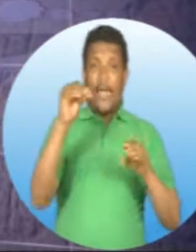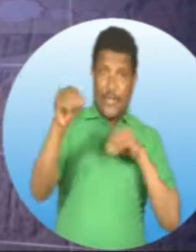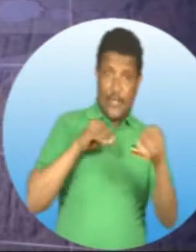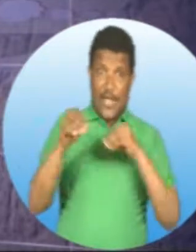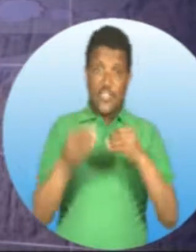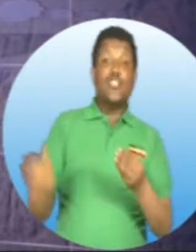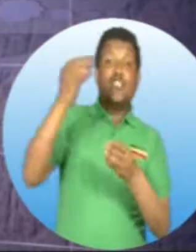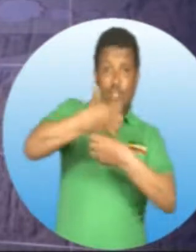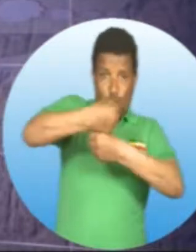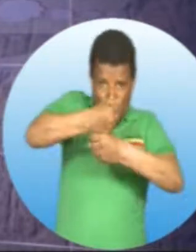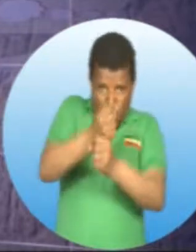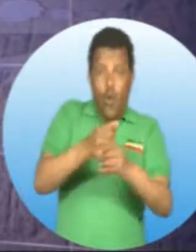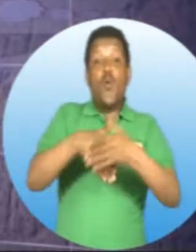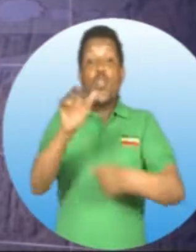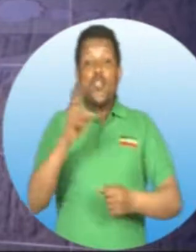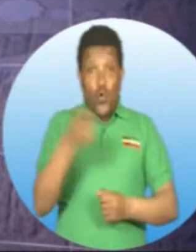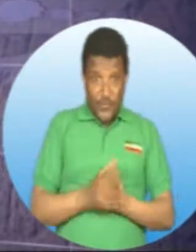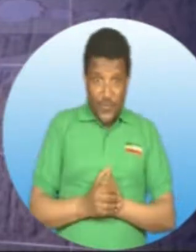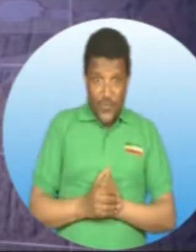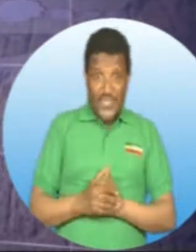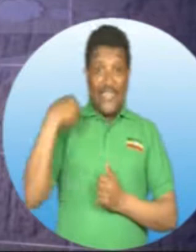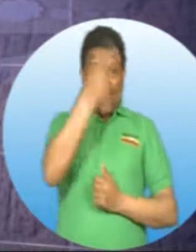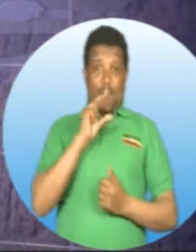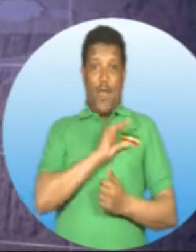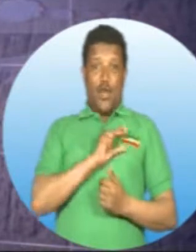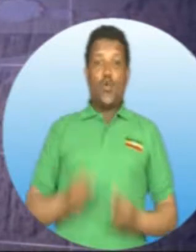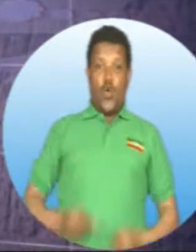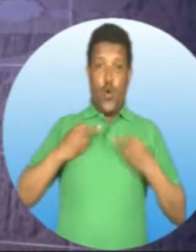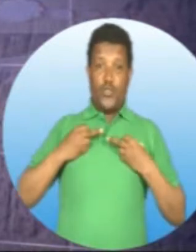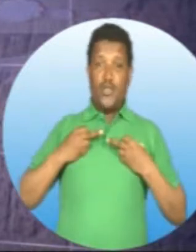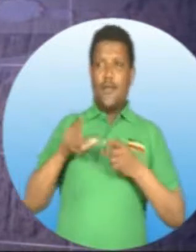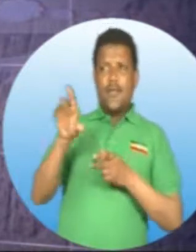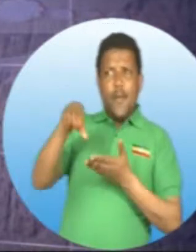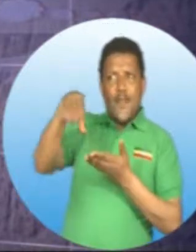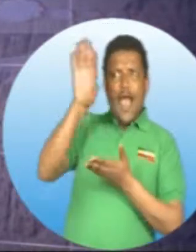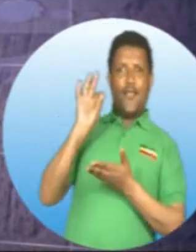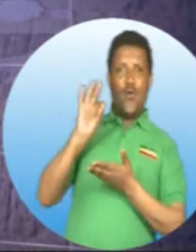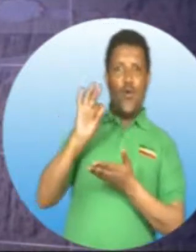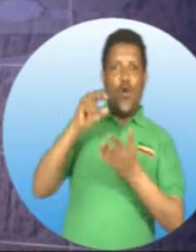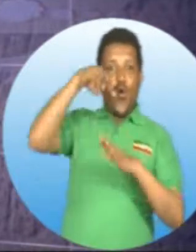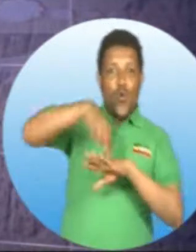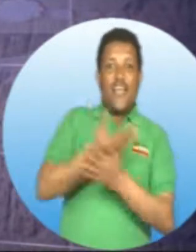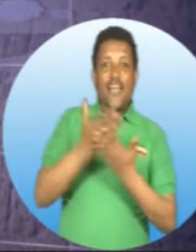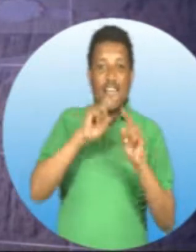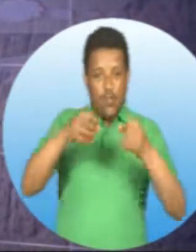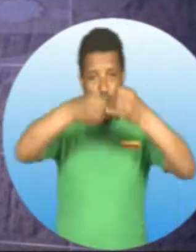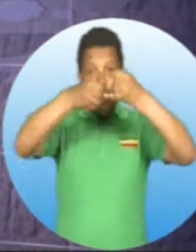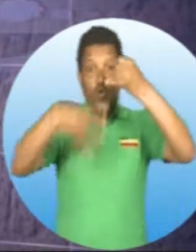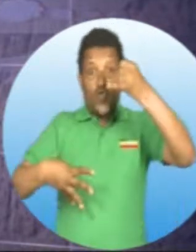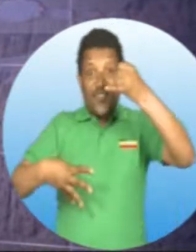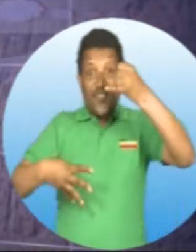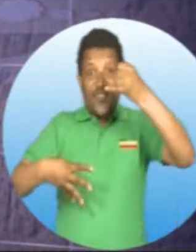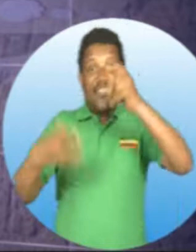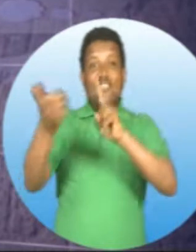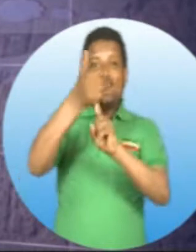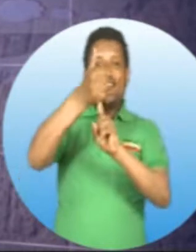ሁኔታና እንቅስቃሴ ተጨምቆ የሚወጣ ሲሆን፣ ከገጸ ባህሪያት ህይወት የምንቀስመው ቁም ነገር ደግሞ ንዑስ